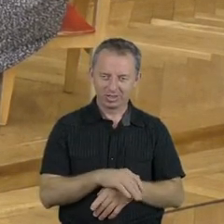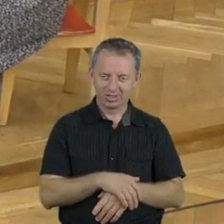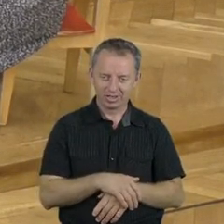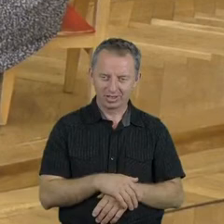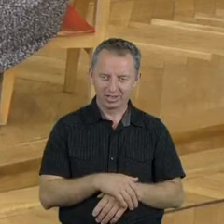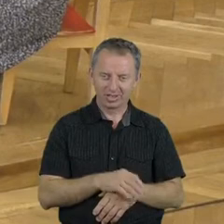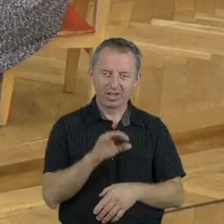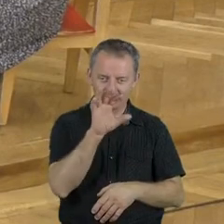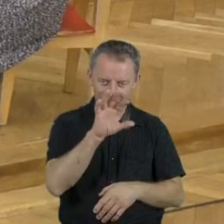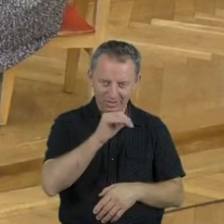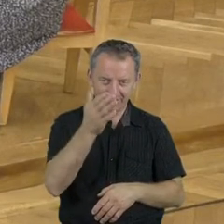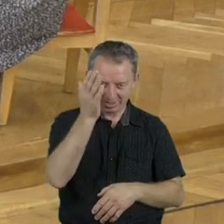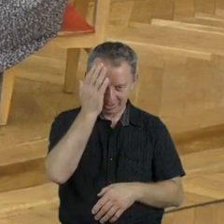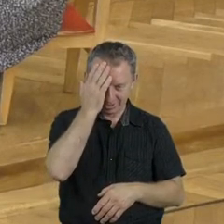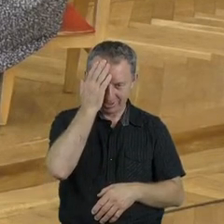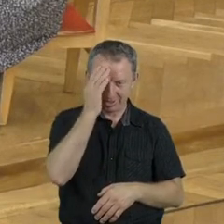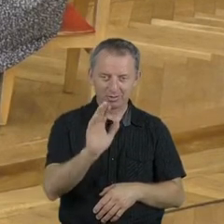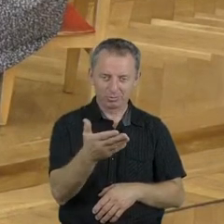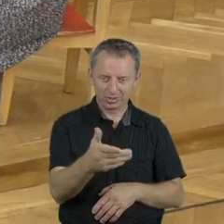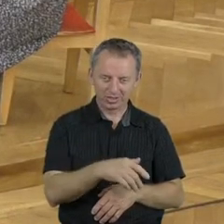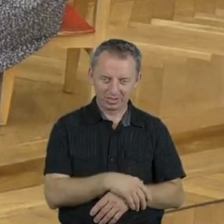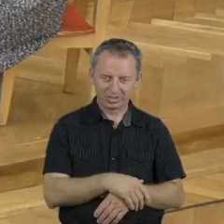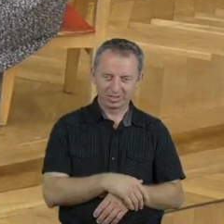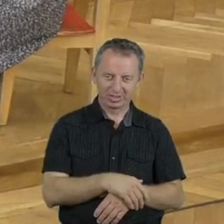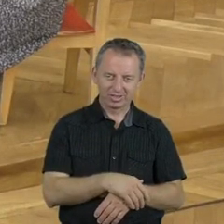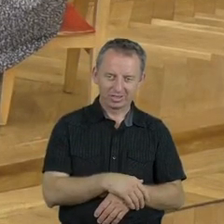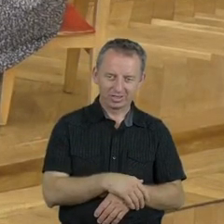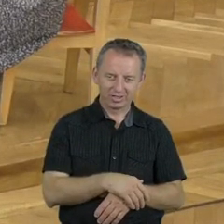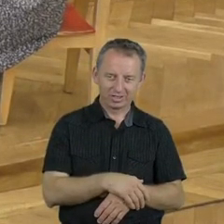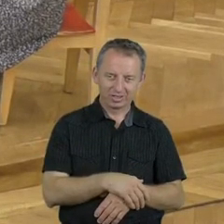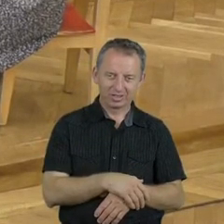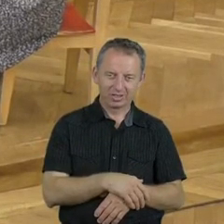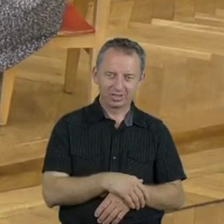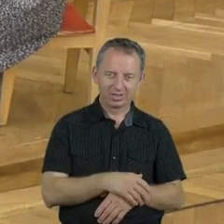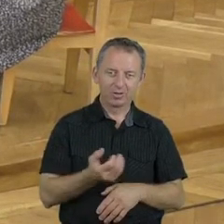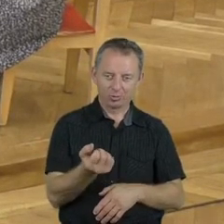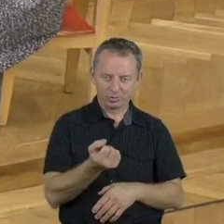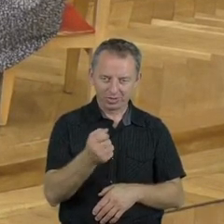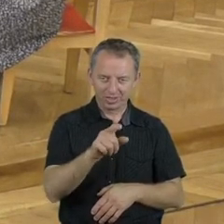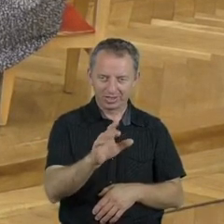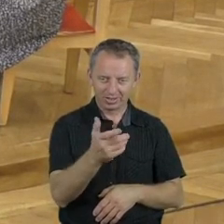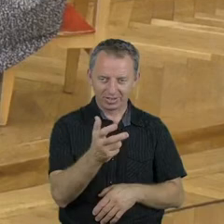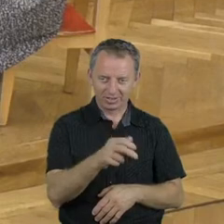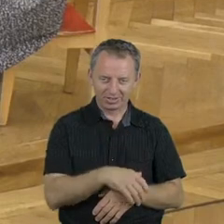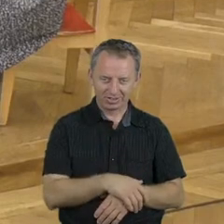nas oglądają, znają taki przyrząd. Marcel, używałeś kiedyś takiego czegoś?